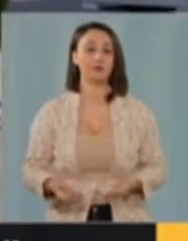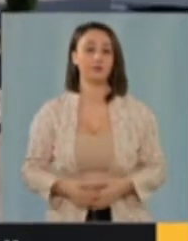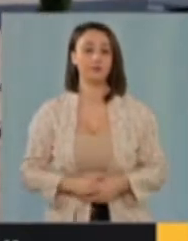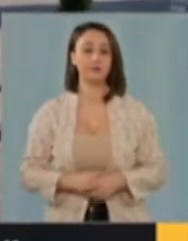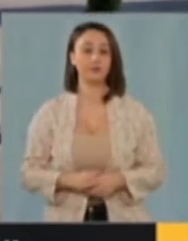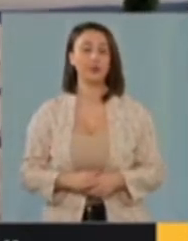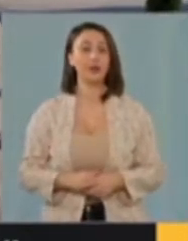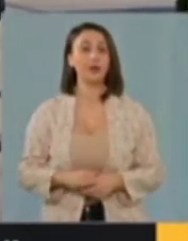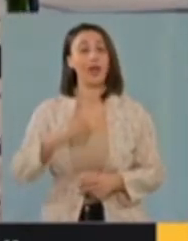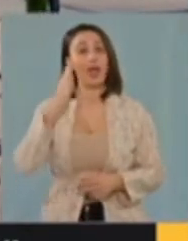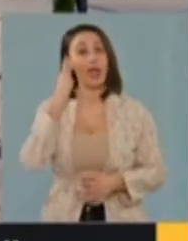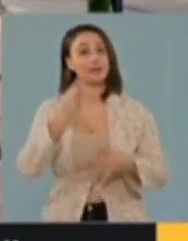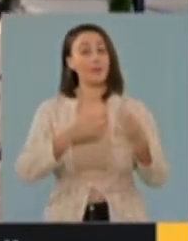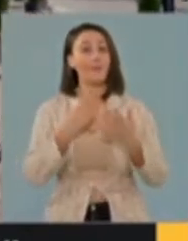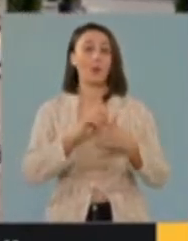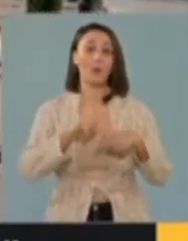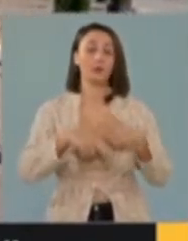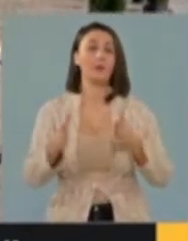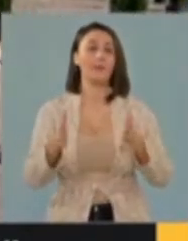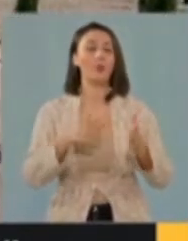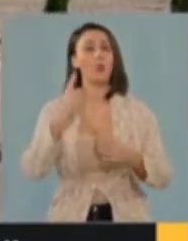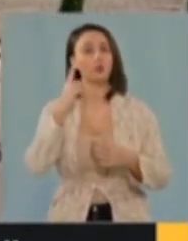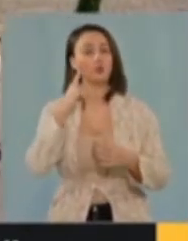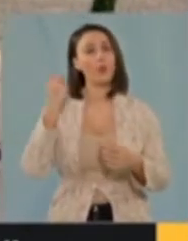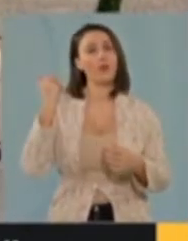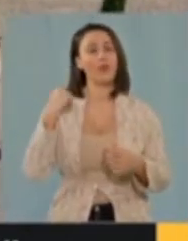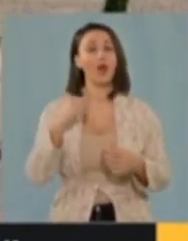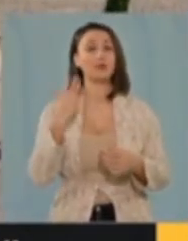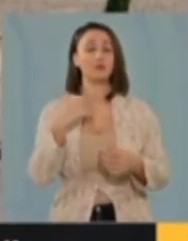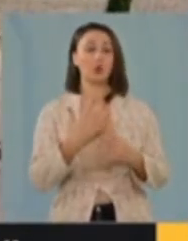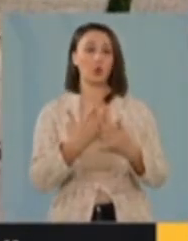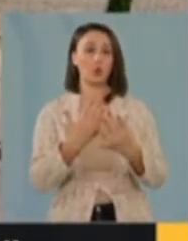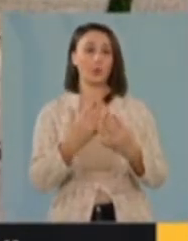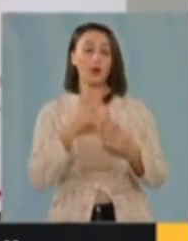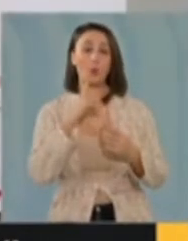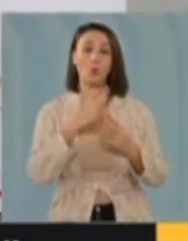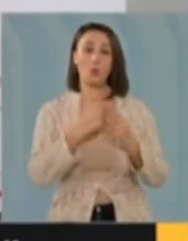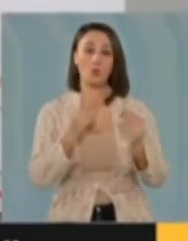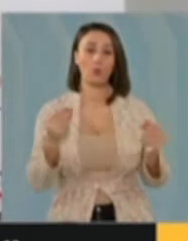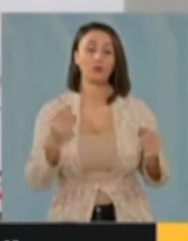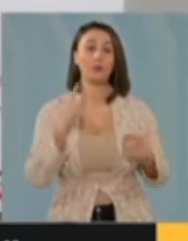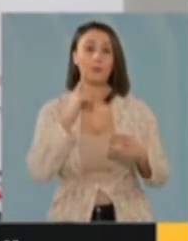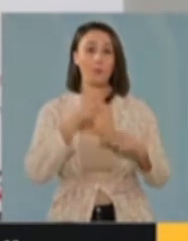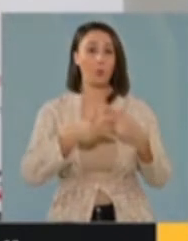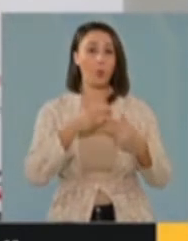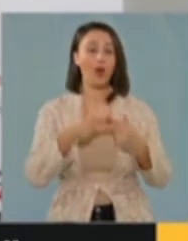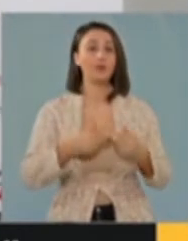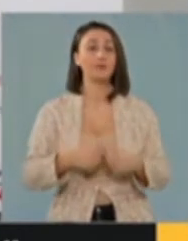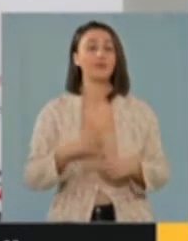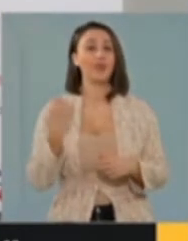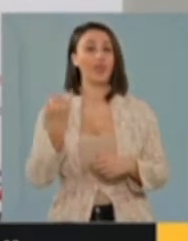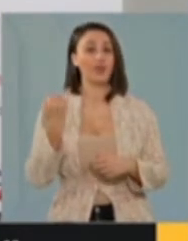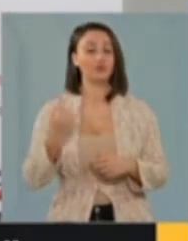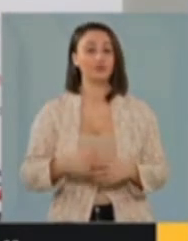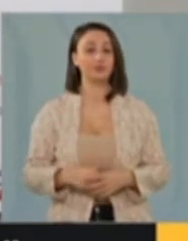60%. Și estimările pentru perioada următoare, știu că ieri ați avut un număr destul de mare de infectări la